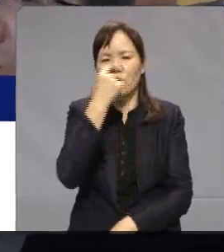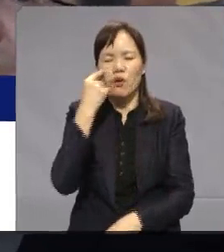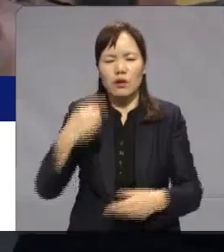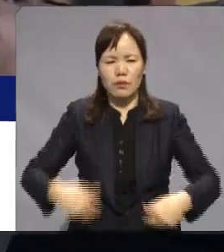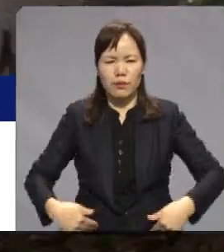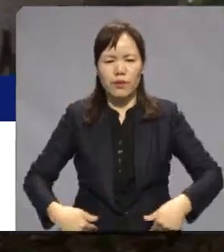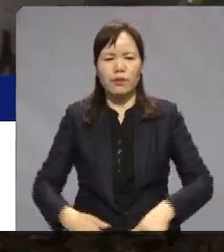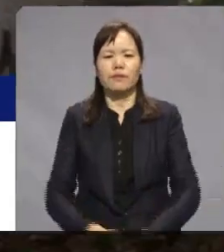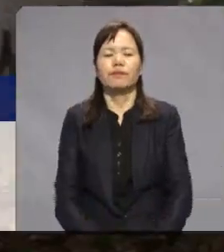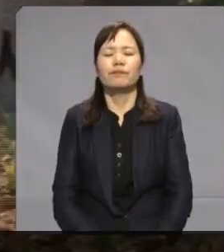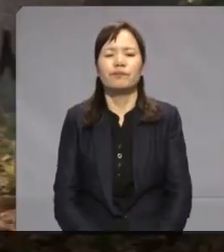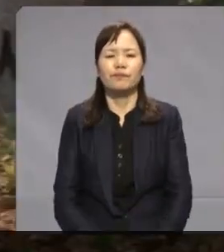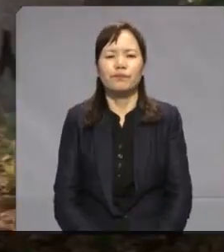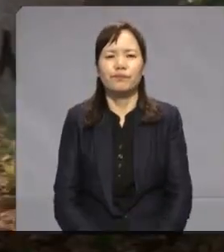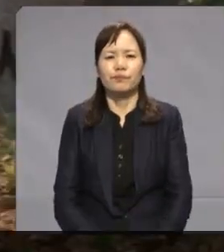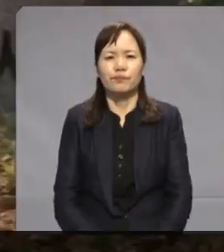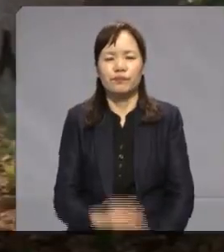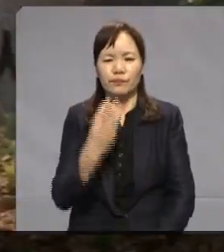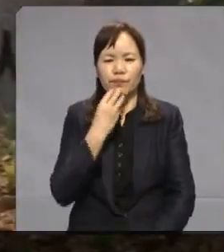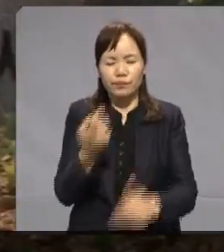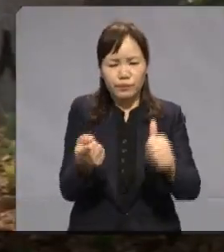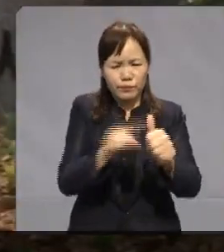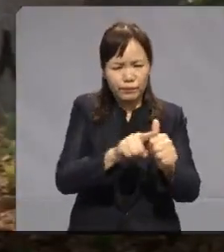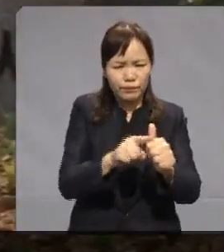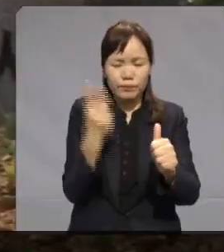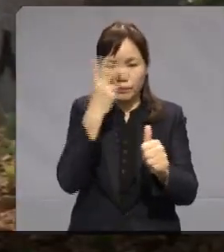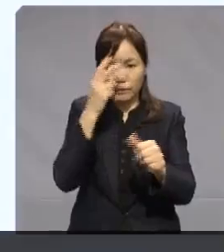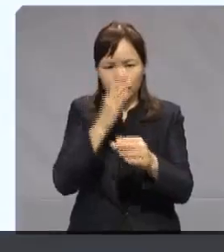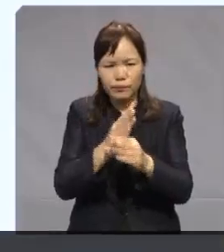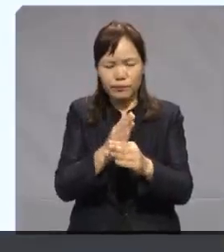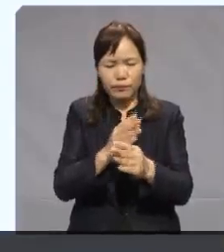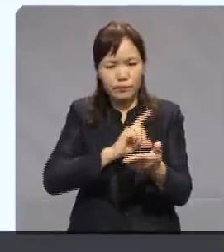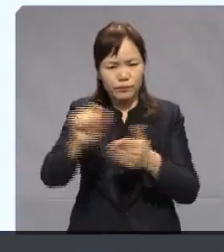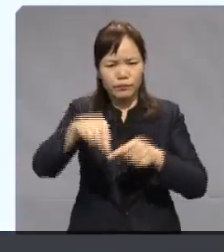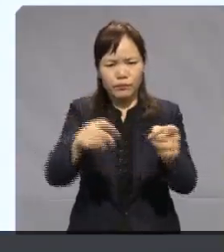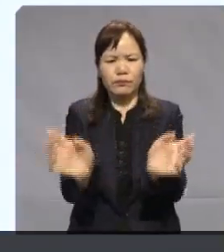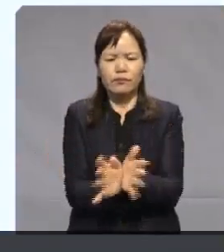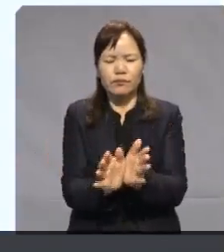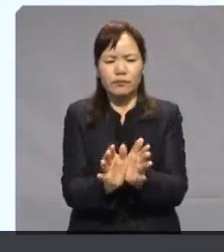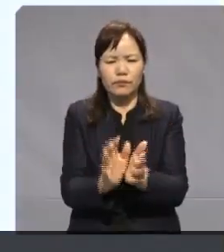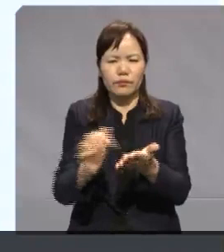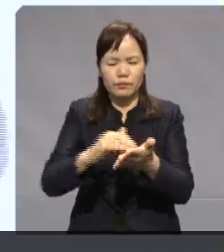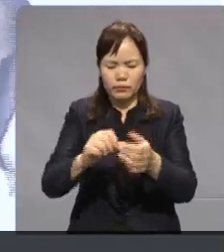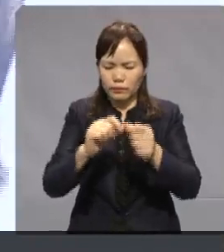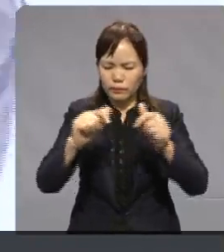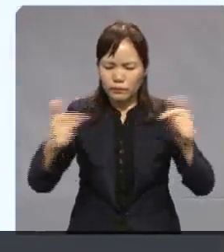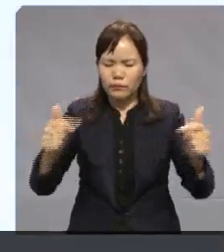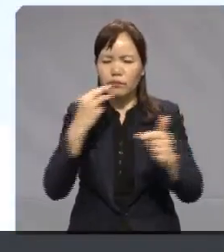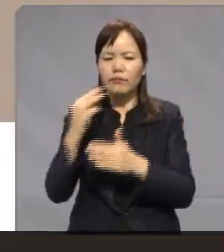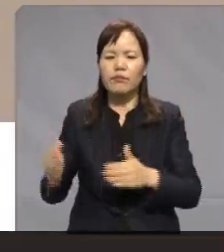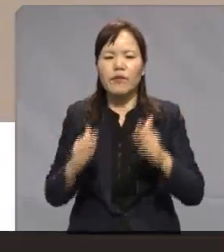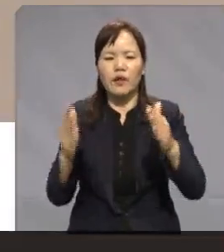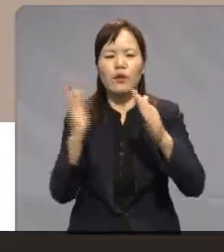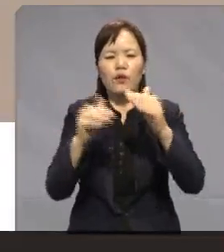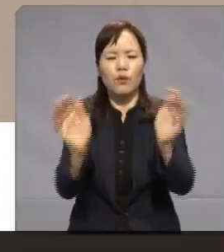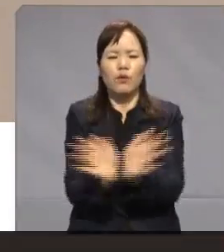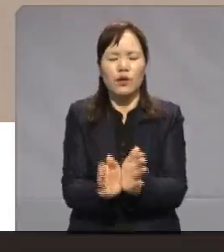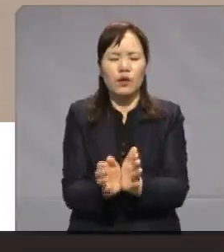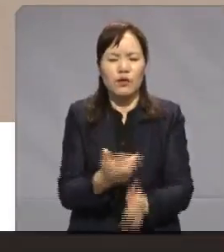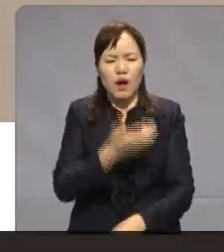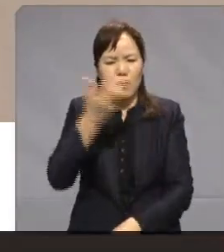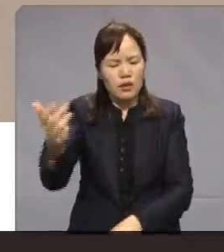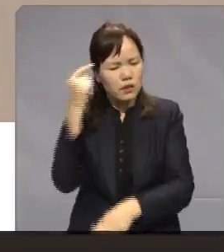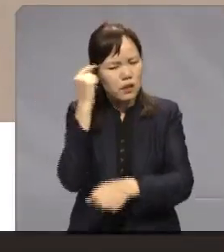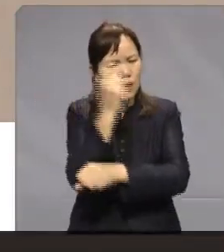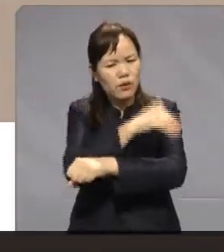먼저 확인을하고 서울을 검토는 경기도 공기관 이전